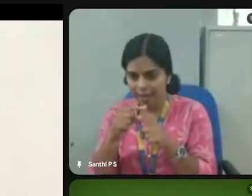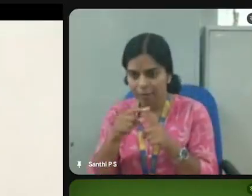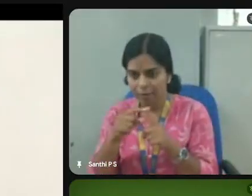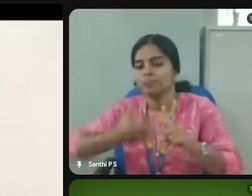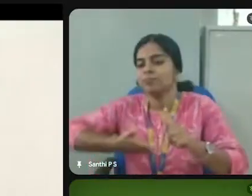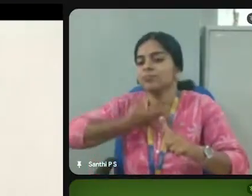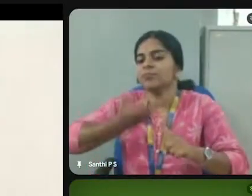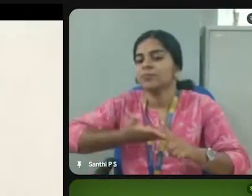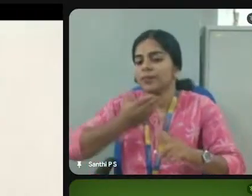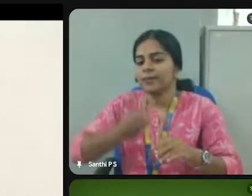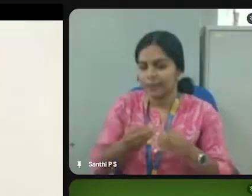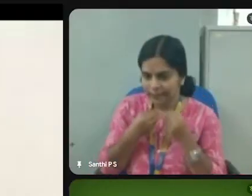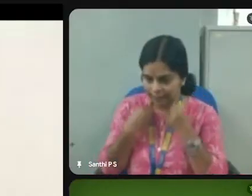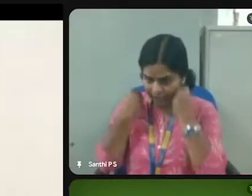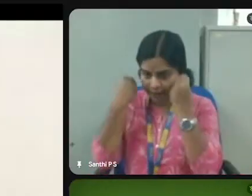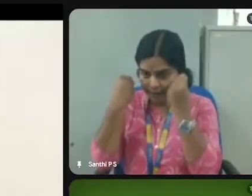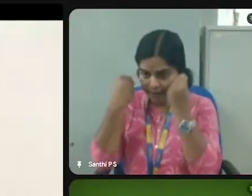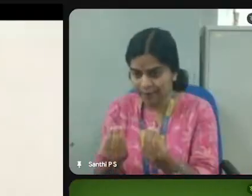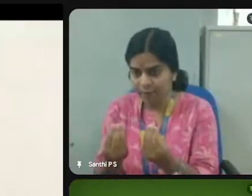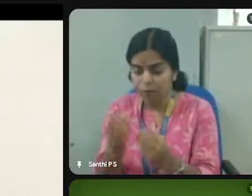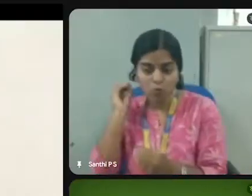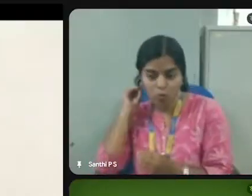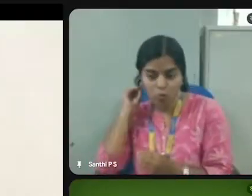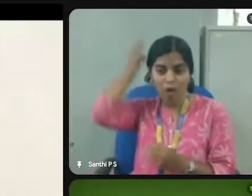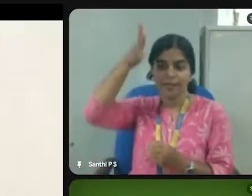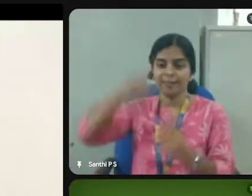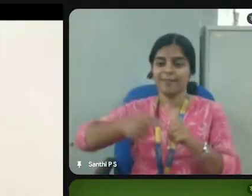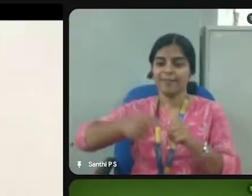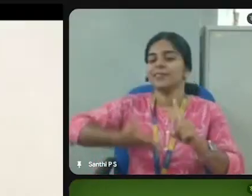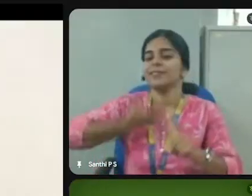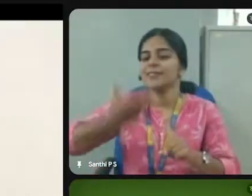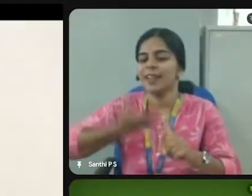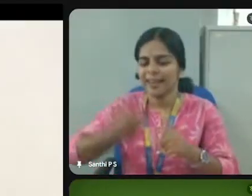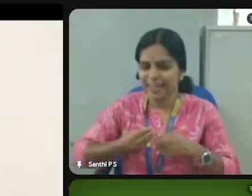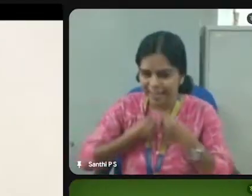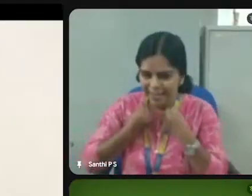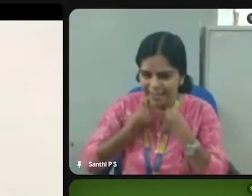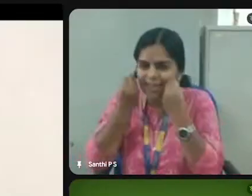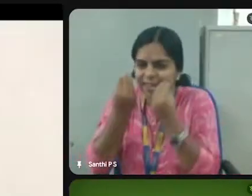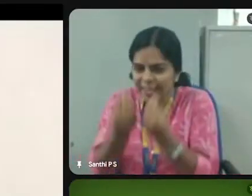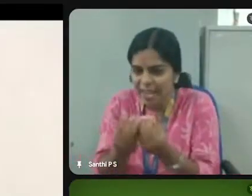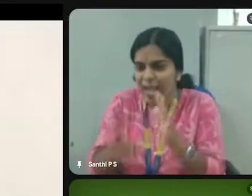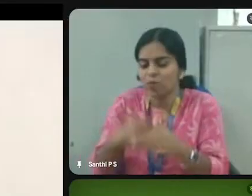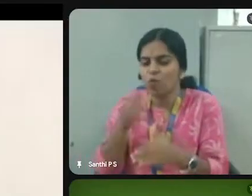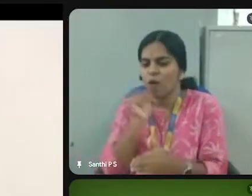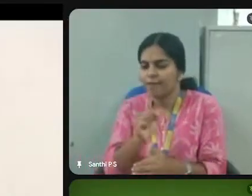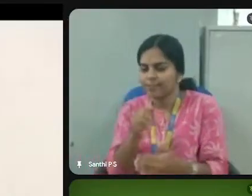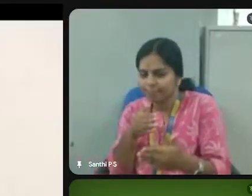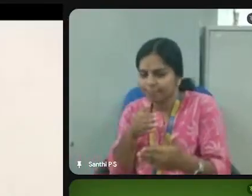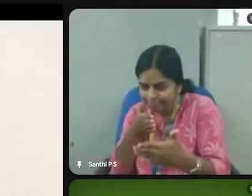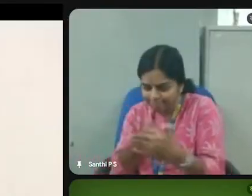കൊടുക്കുകയോ അങ്ങനെയുള്ള കോഗ്നിറ്റീവ് ട്രെയിനിങ്ങുകൾ കൊടുക്കാം. അങ്ങനെയുള്ള ട്രെയിനിങ്ങുകൾ കൊടുത്ത് അവരുടെ പരിമിതികളെ